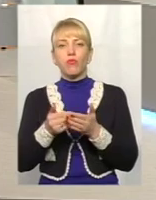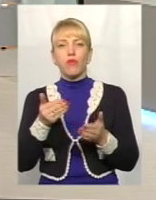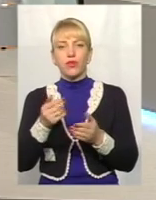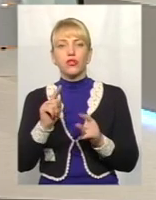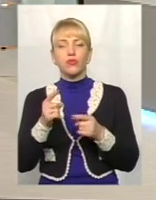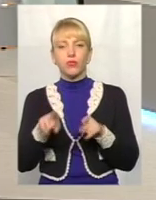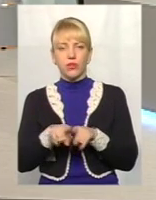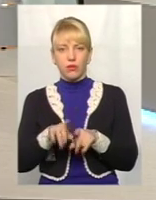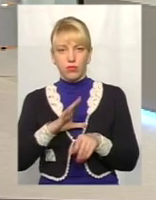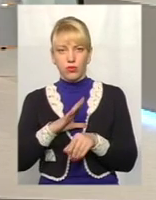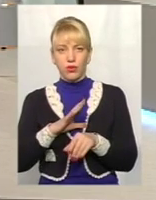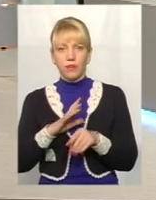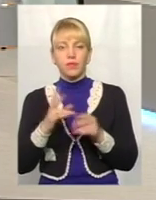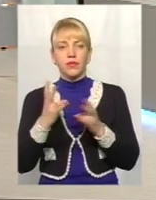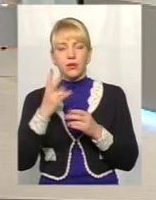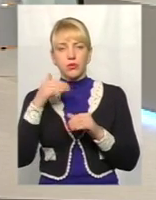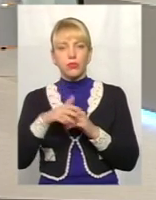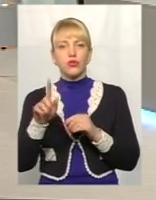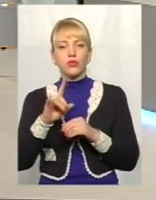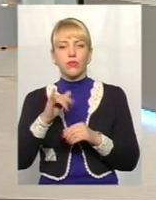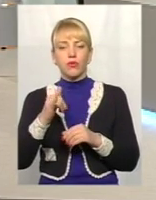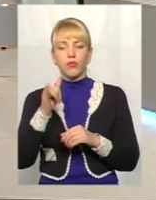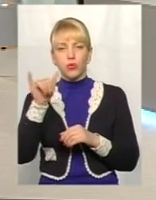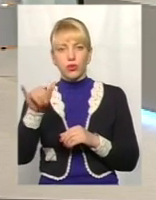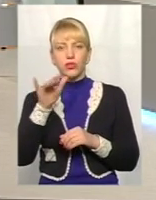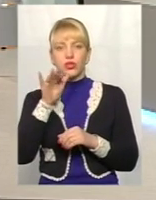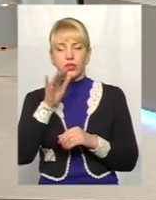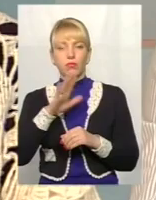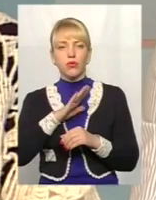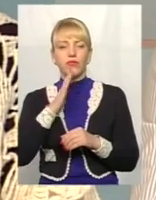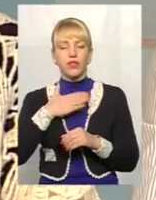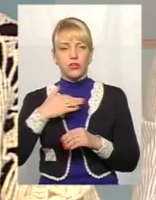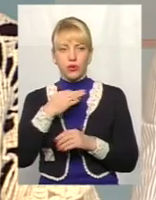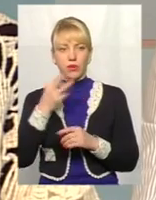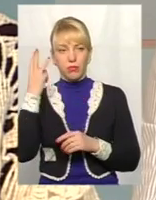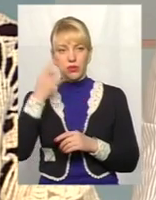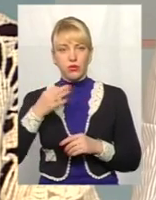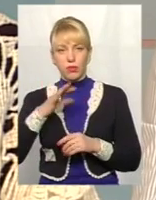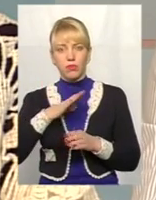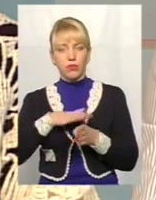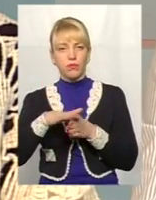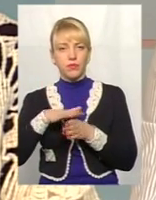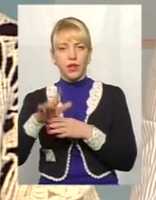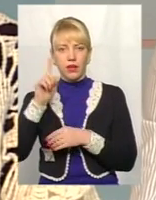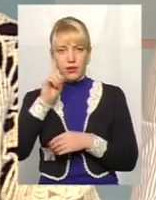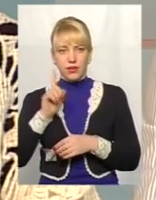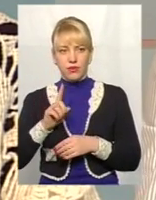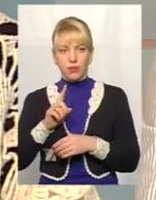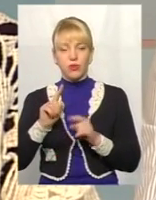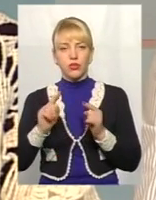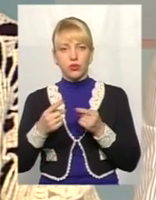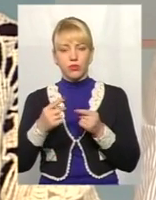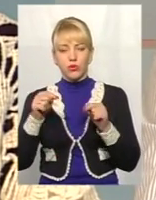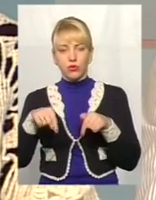що робилося на той час у нашій області, а навіть от Хмельницька область, вона була надзвичайно густо заселена євреями, і чому